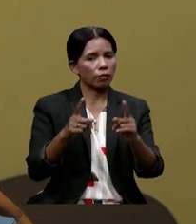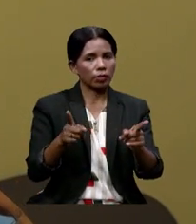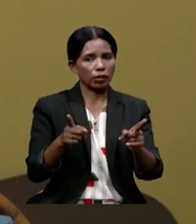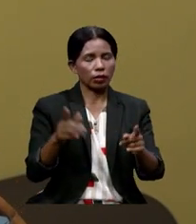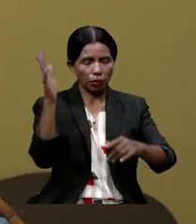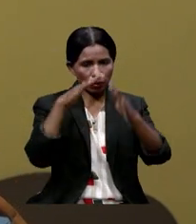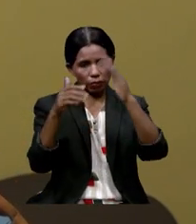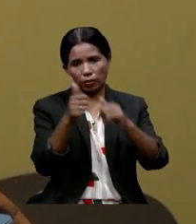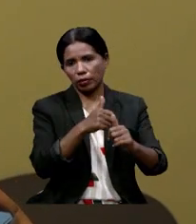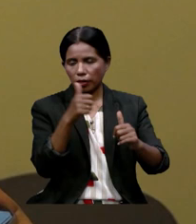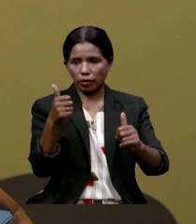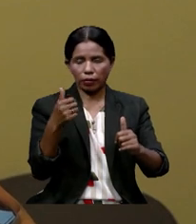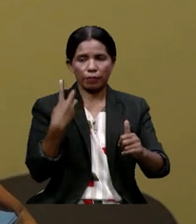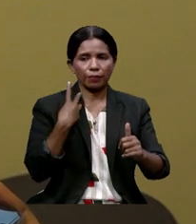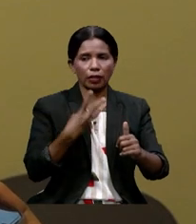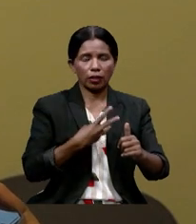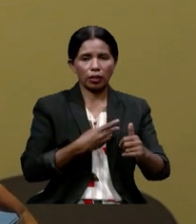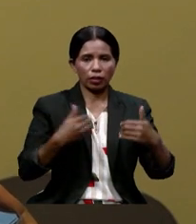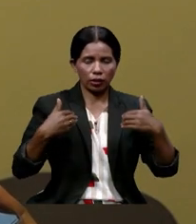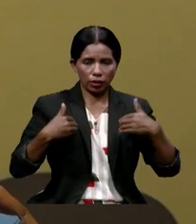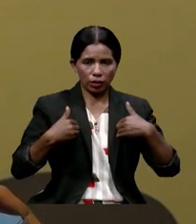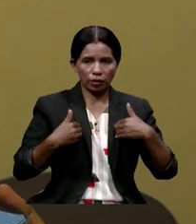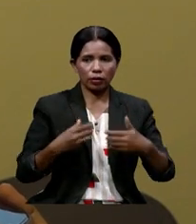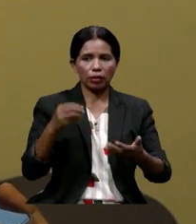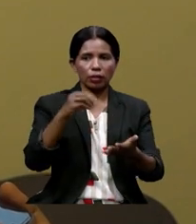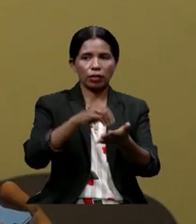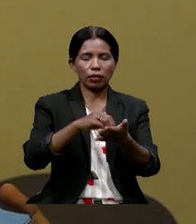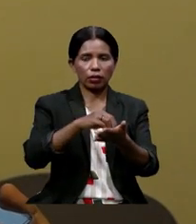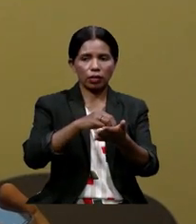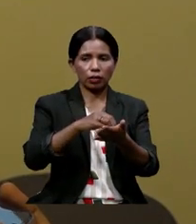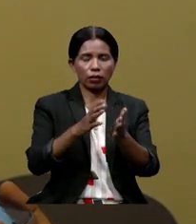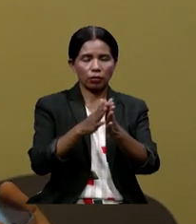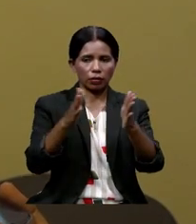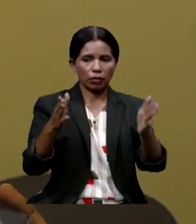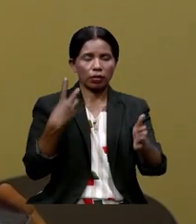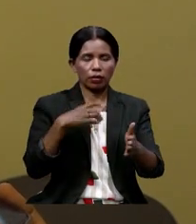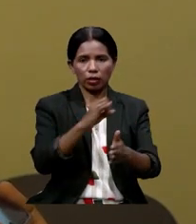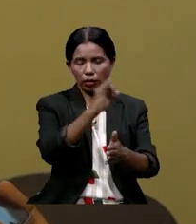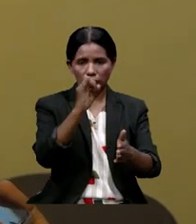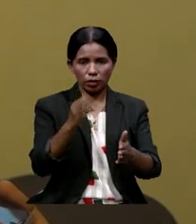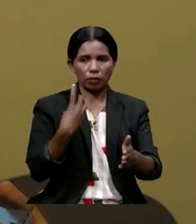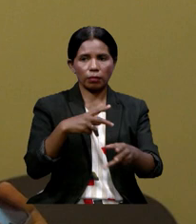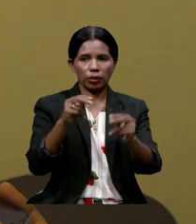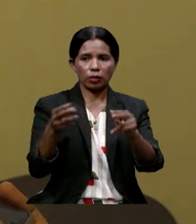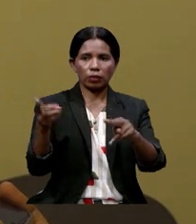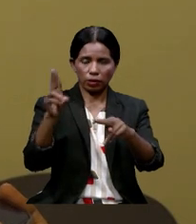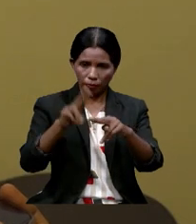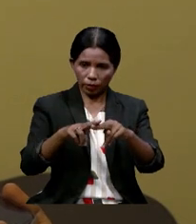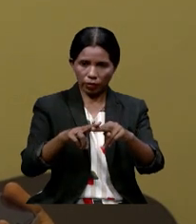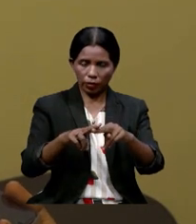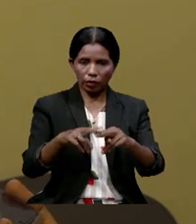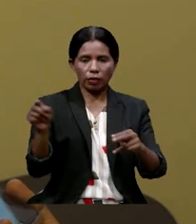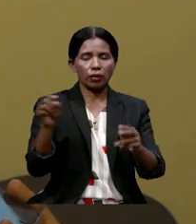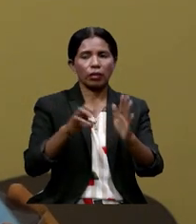problema selu, iya fitur balu nih bema kita dashboard roman de identifica tak ite precisa tu aumenta tan. Por